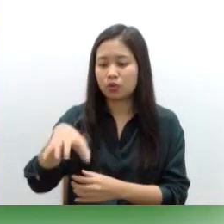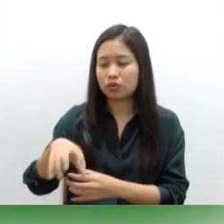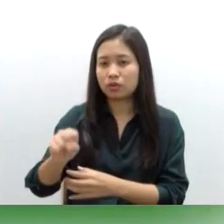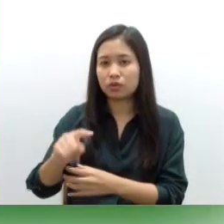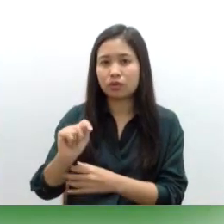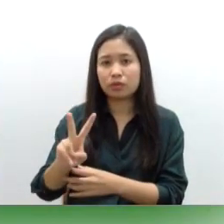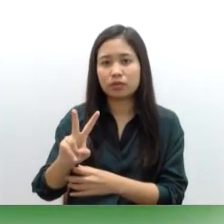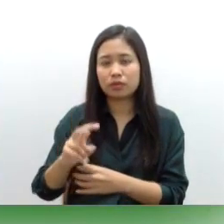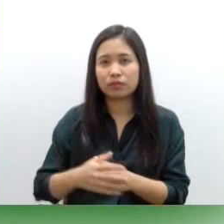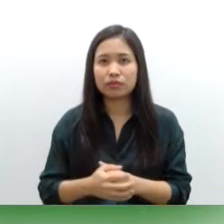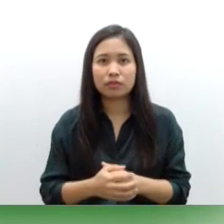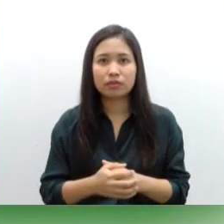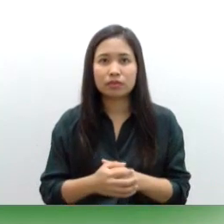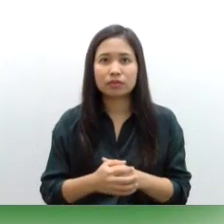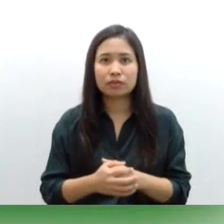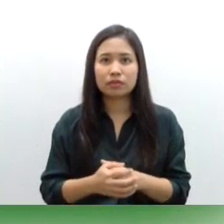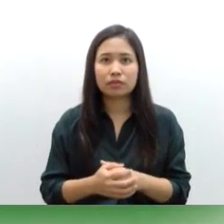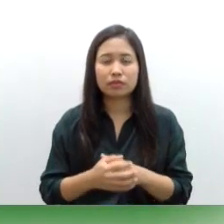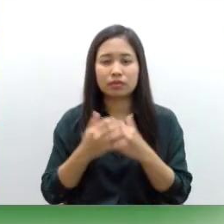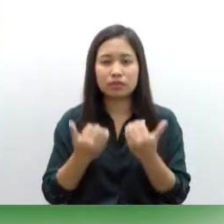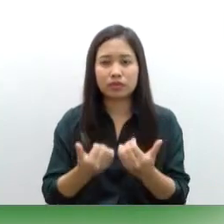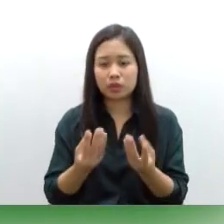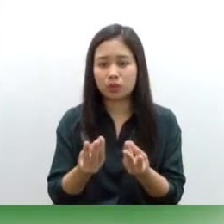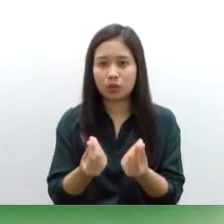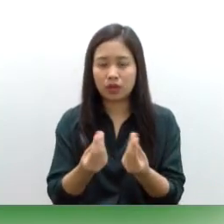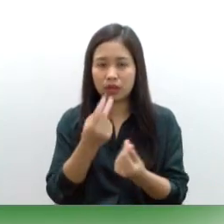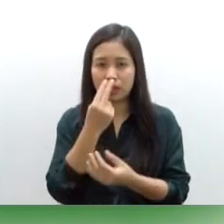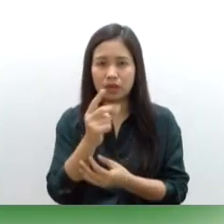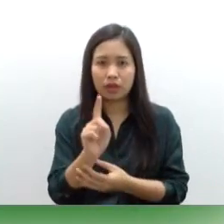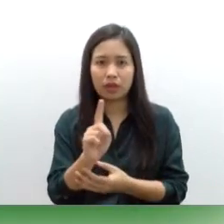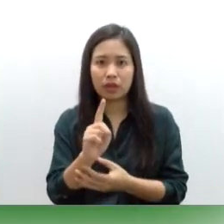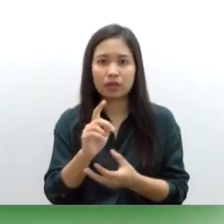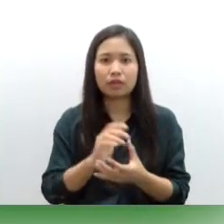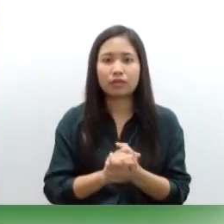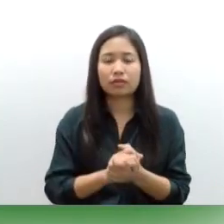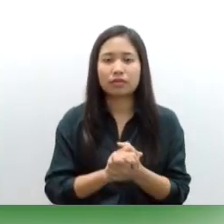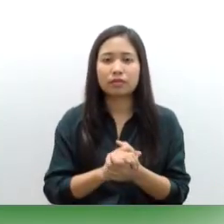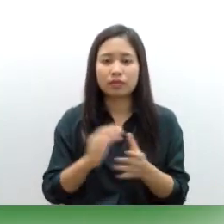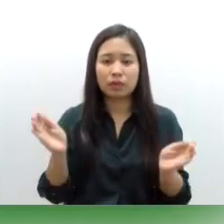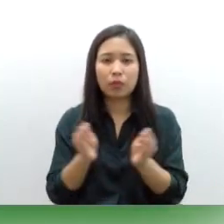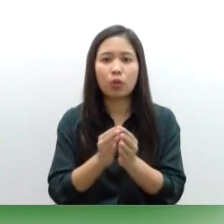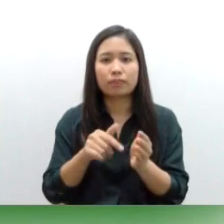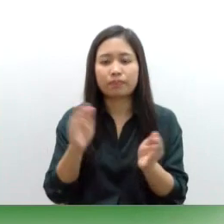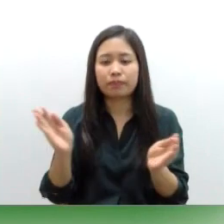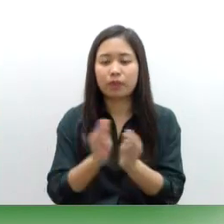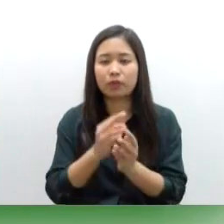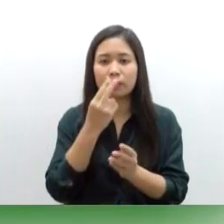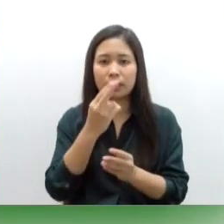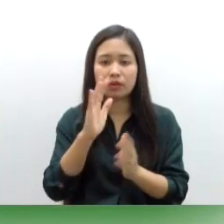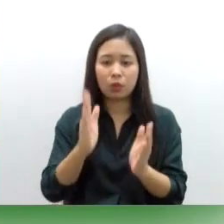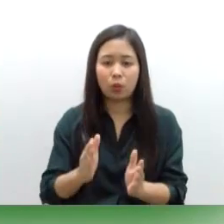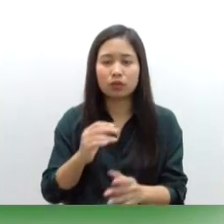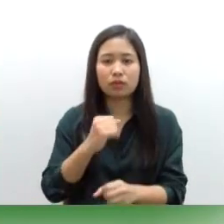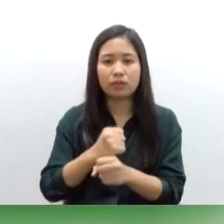การศึกษาขั้นพื้นฐานบ้างครับก็เป็นส่วนหนึ่งครับที่เห็นตัวเลขว่าของเราก็ไม่ขยับนะครับในภาพรวมของบุคลากรในสัง